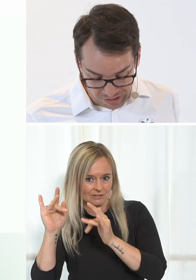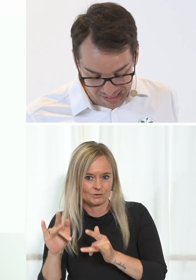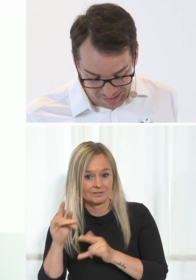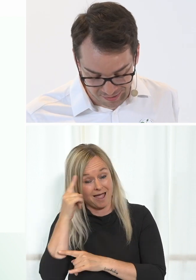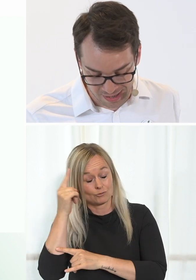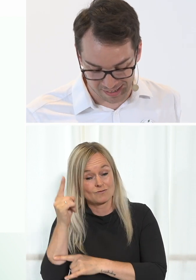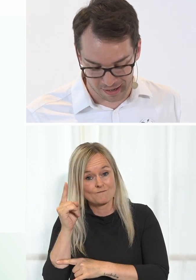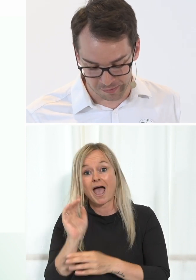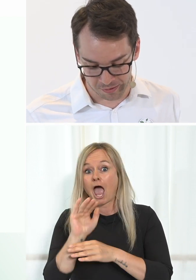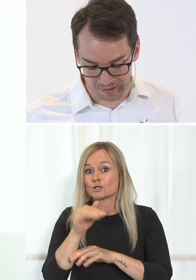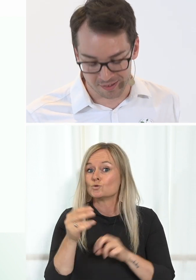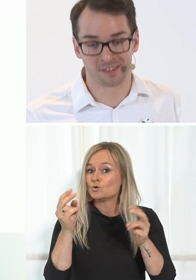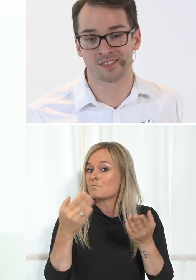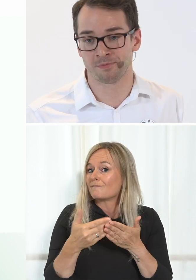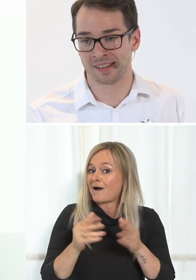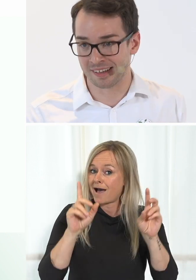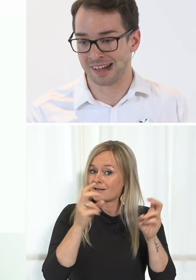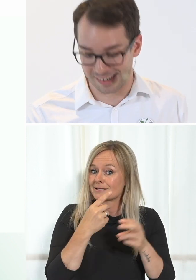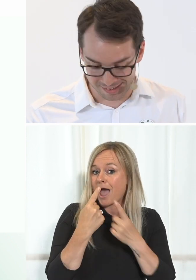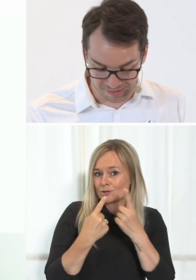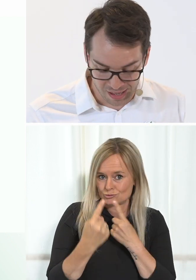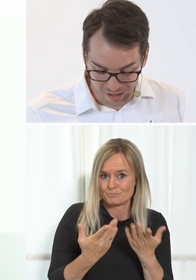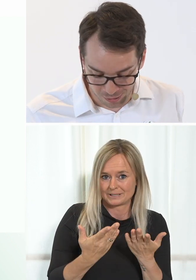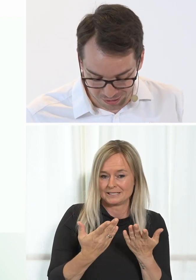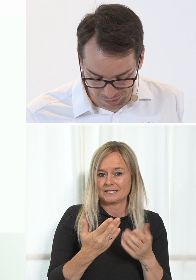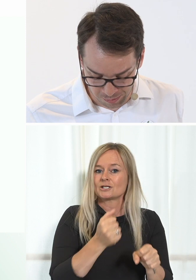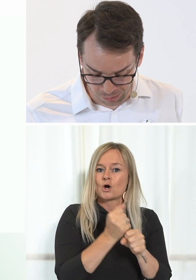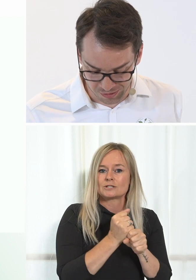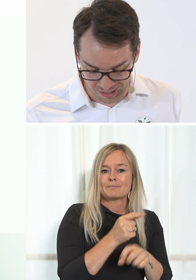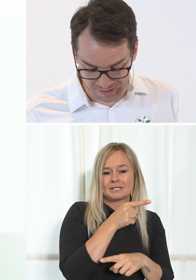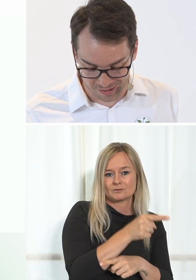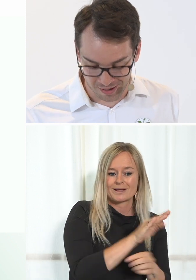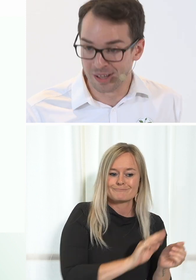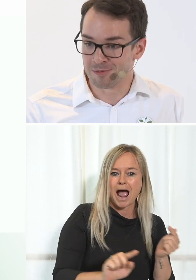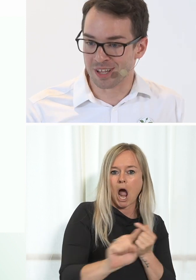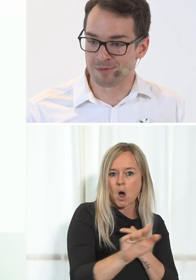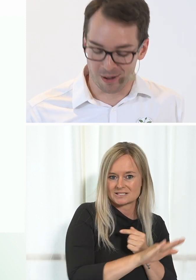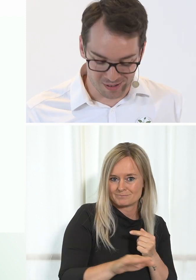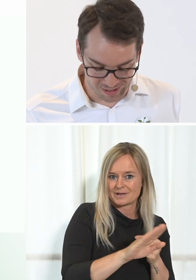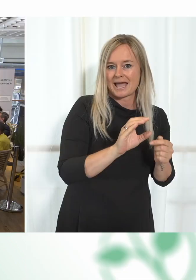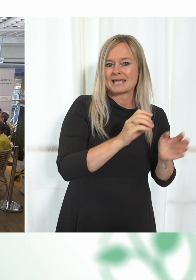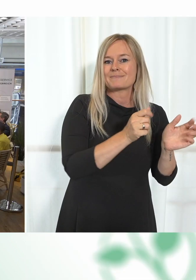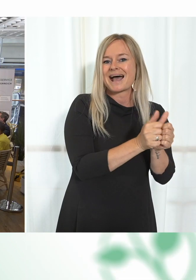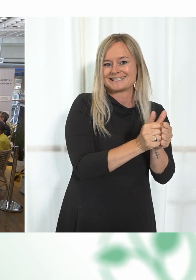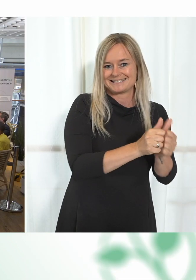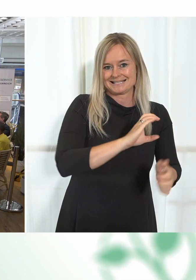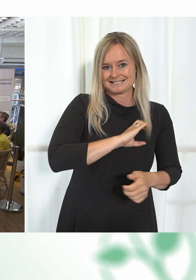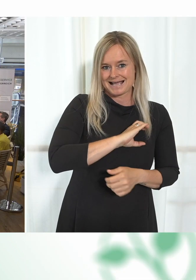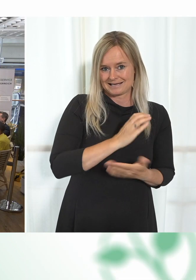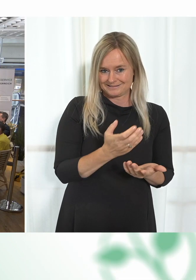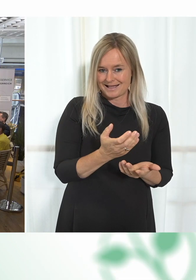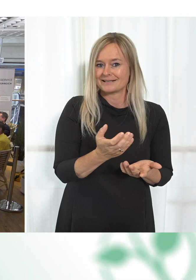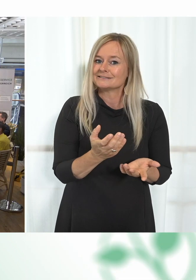arbeitet im Projekt Handwerk Ausbildungsassistenz bei der Caritas. Und wir begrüßen jetzt mit einem Applaus Barbara